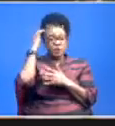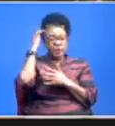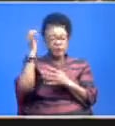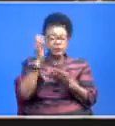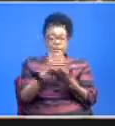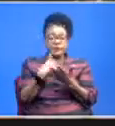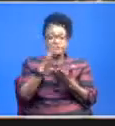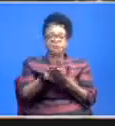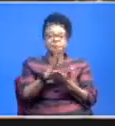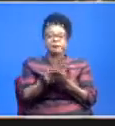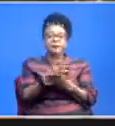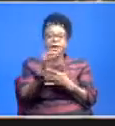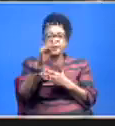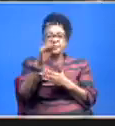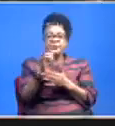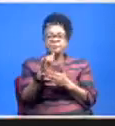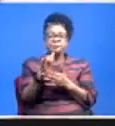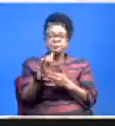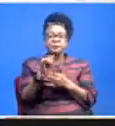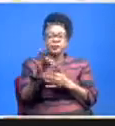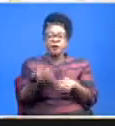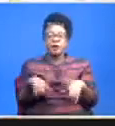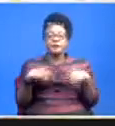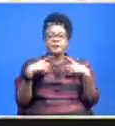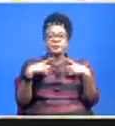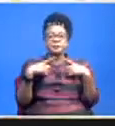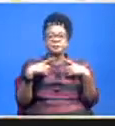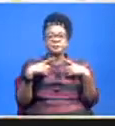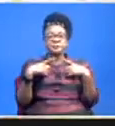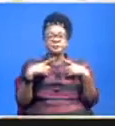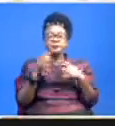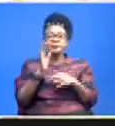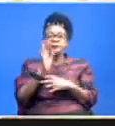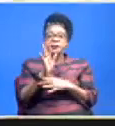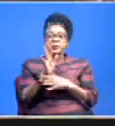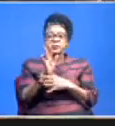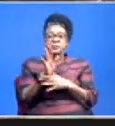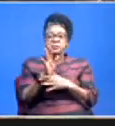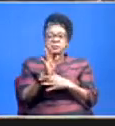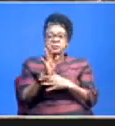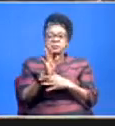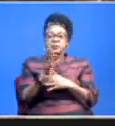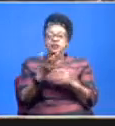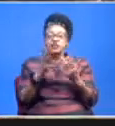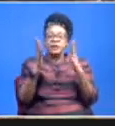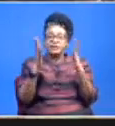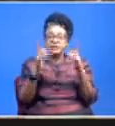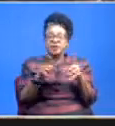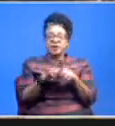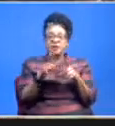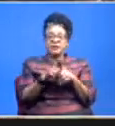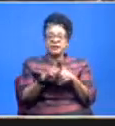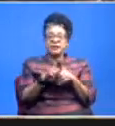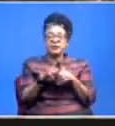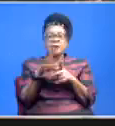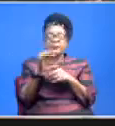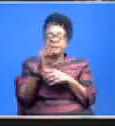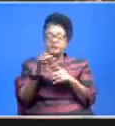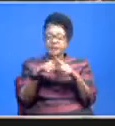drew friends and kept them for life. She was cherished as the kind-hearted,